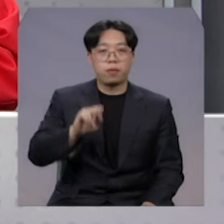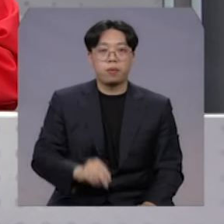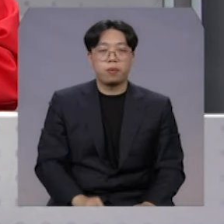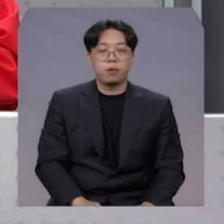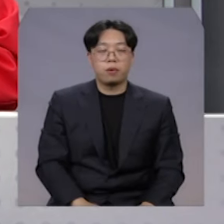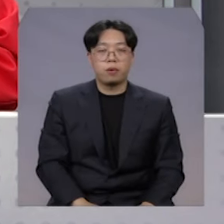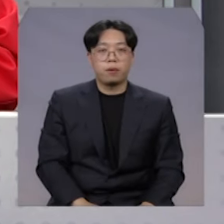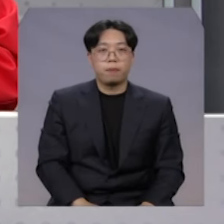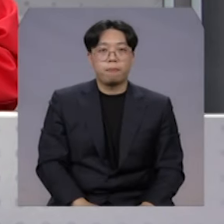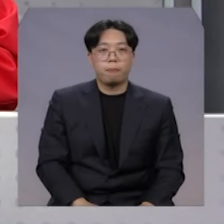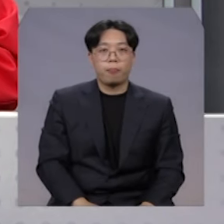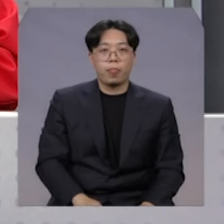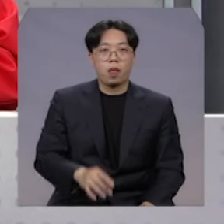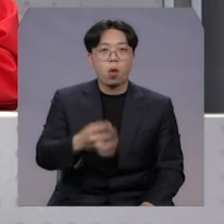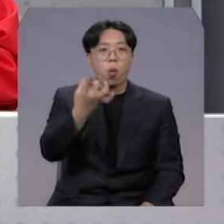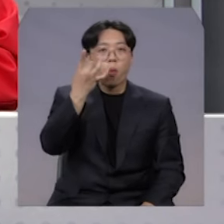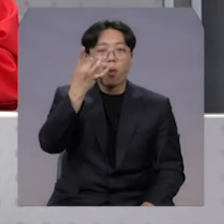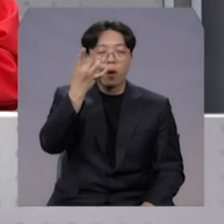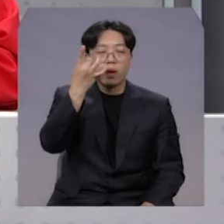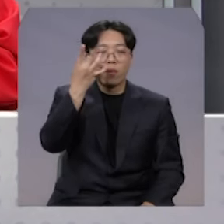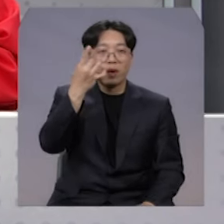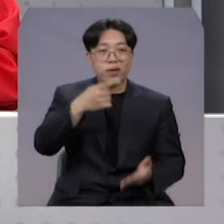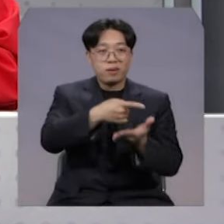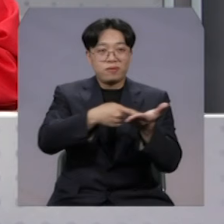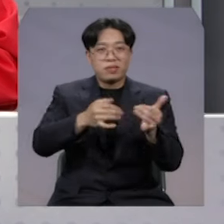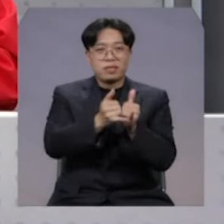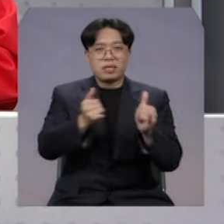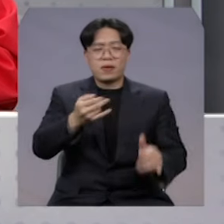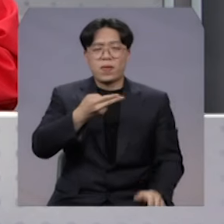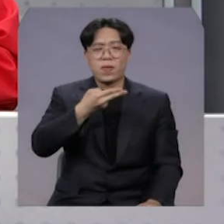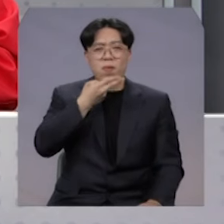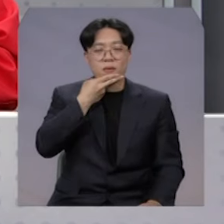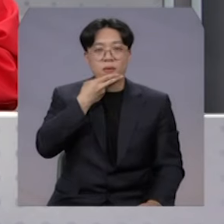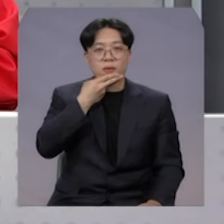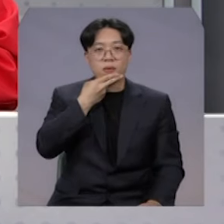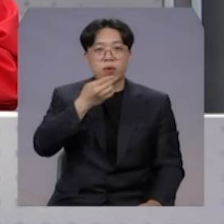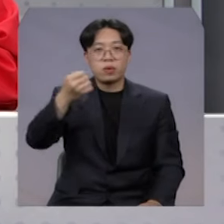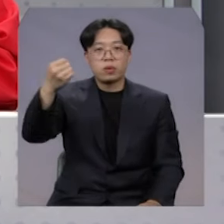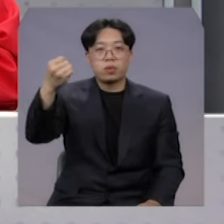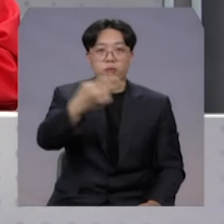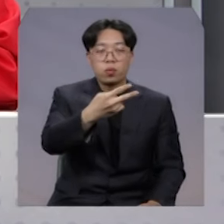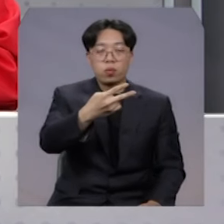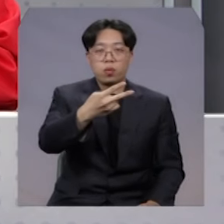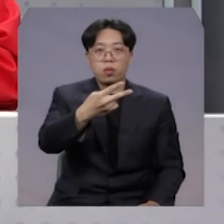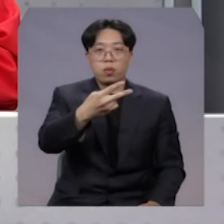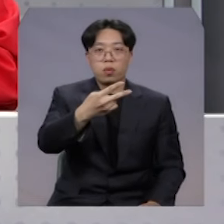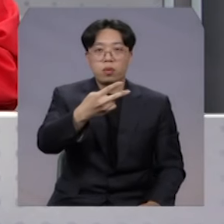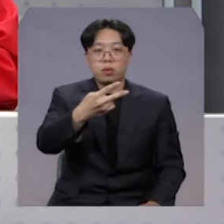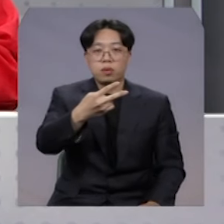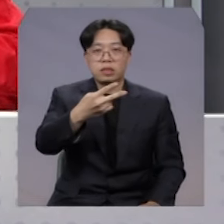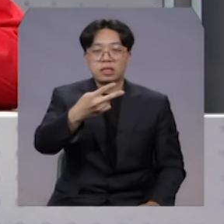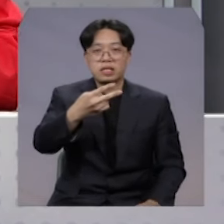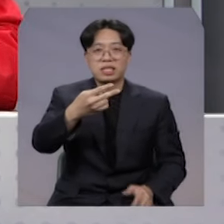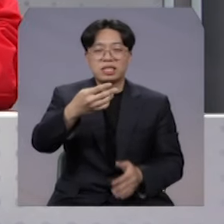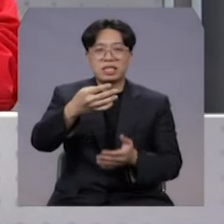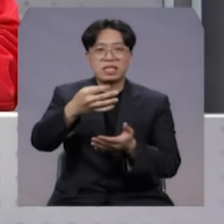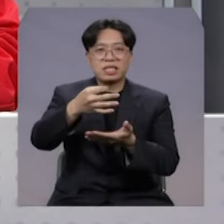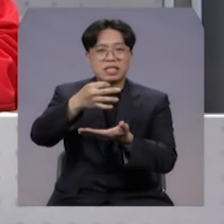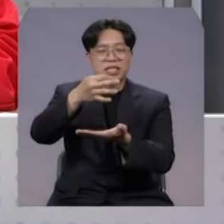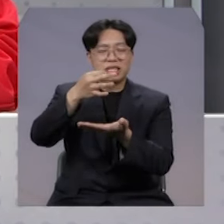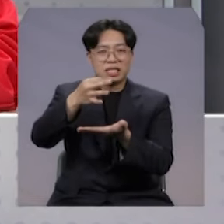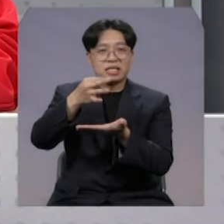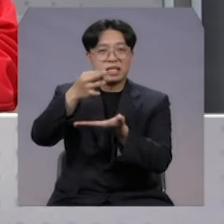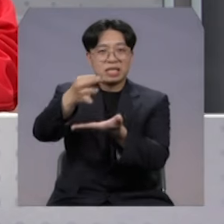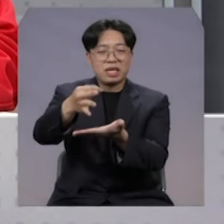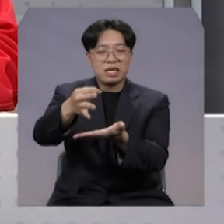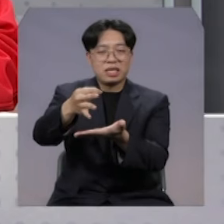처음에는 피해자가 없다고 강변을 하거나 또 자녀의 명의로 이자를 한 푼도 안 낸 기록이 없고 이자를 한 푼도 낸 기록이